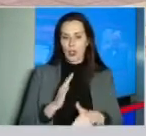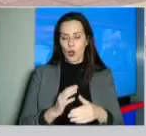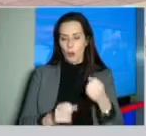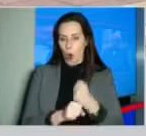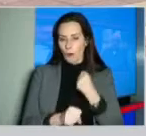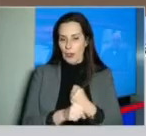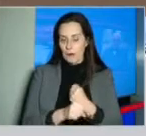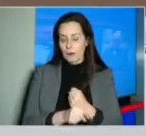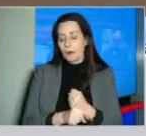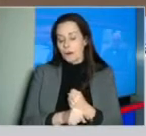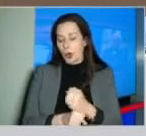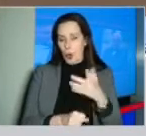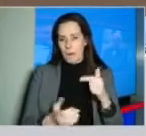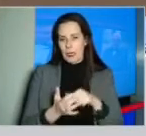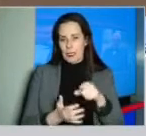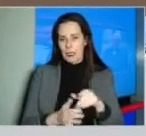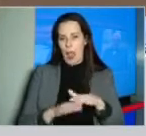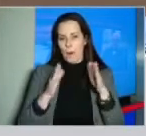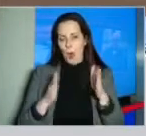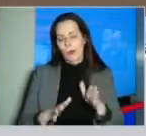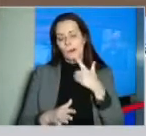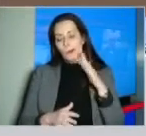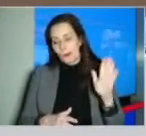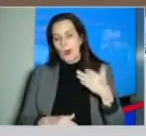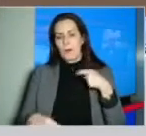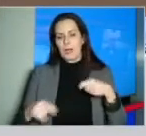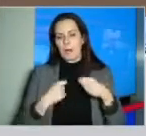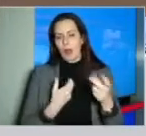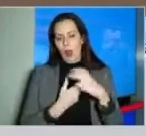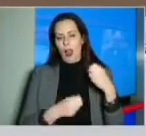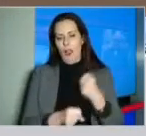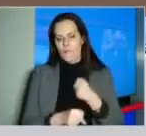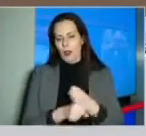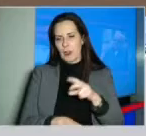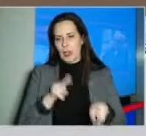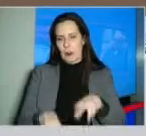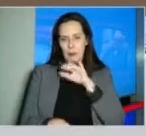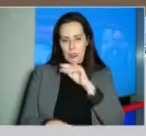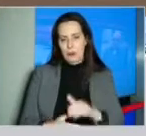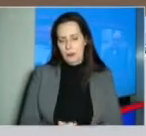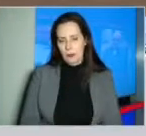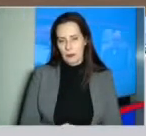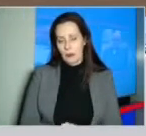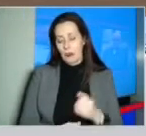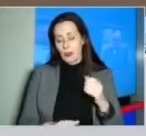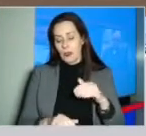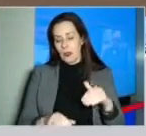אדם, וכנראה בגלל זה מוסדות גם מתפשרים על עובדים פחות